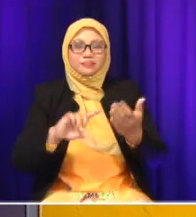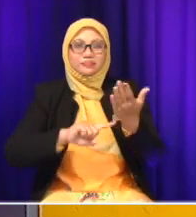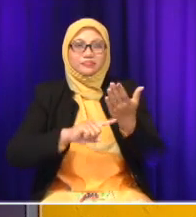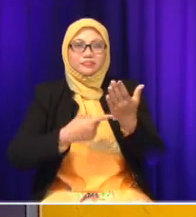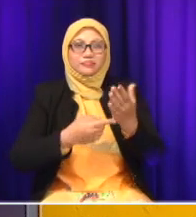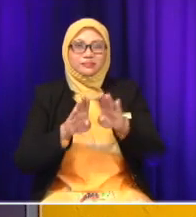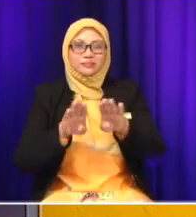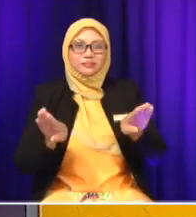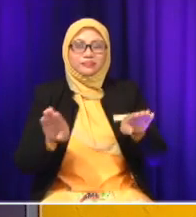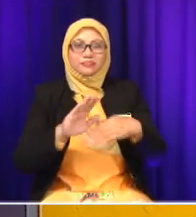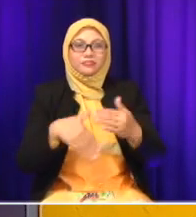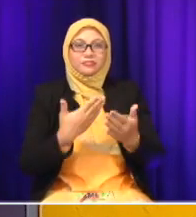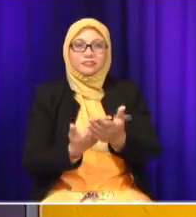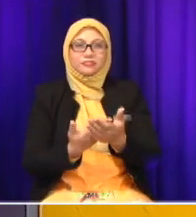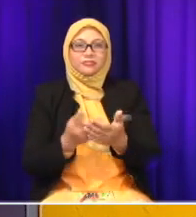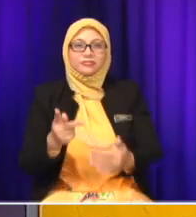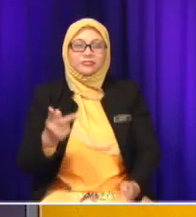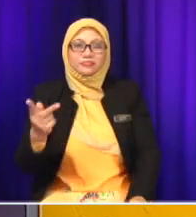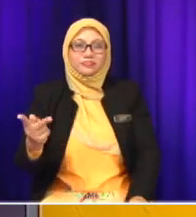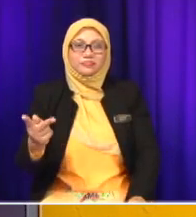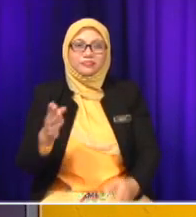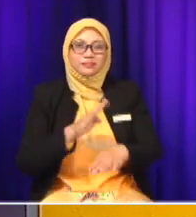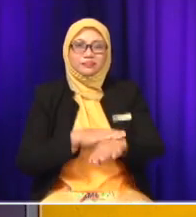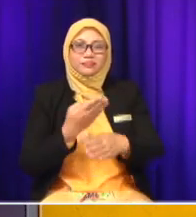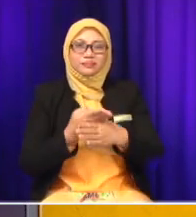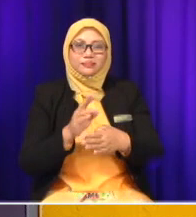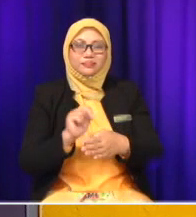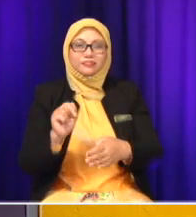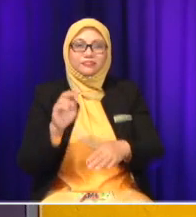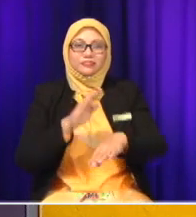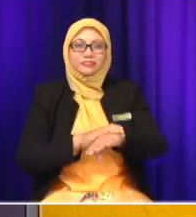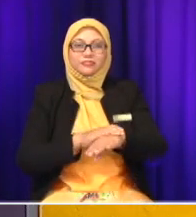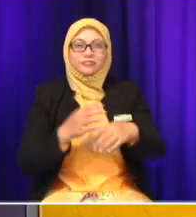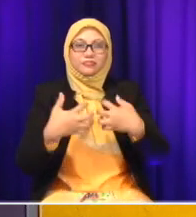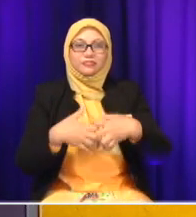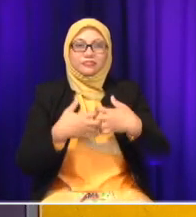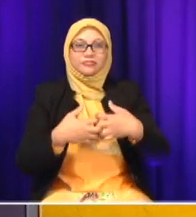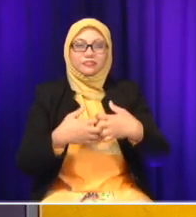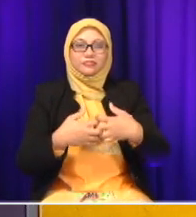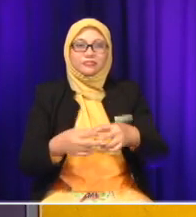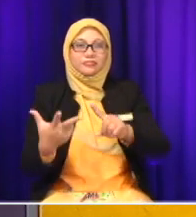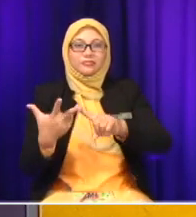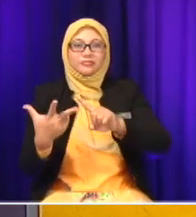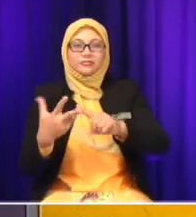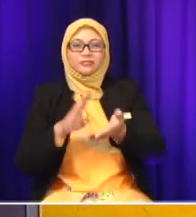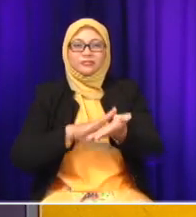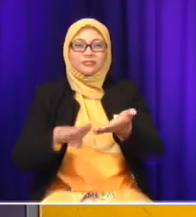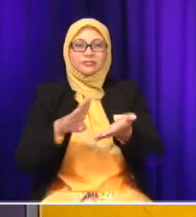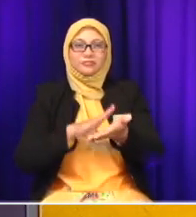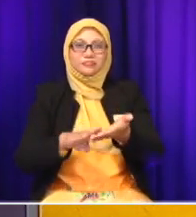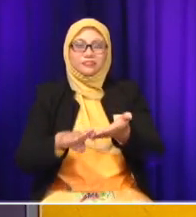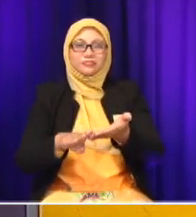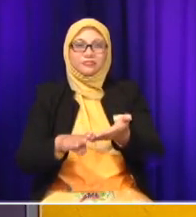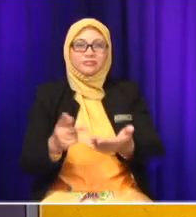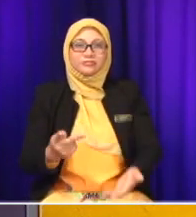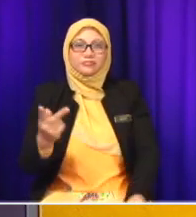semua ap bahagan atas en yang ketig membersihkan komponen mersihkan Bagaimana sama